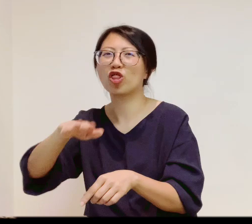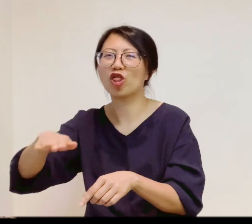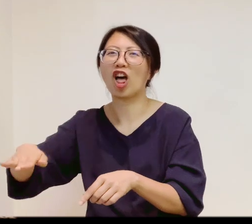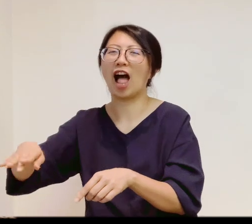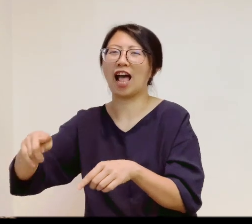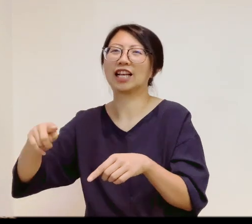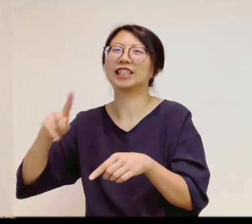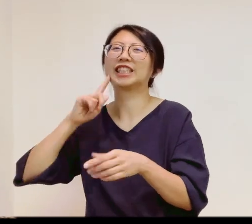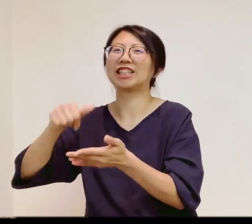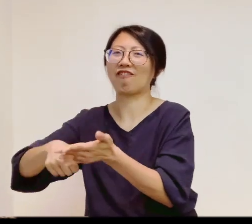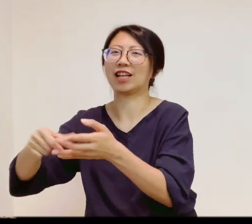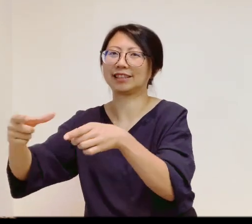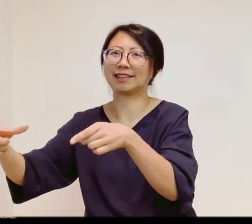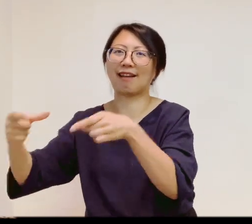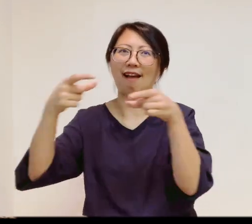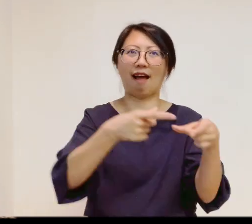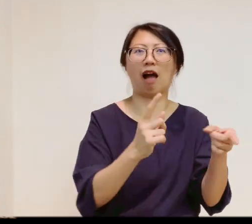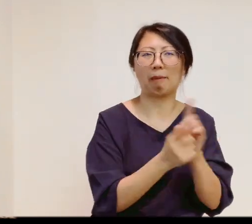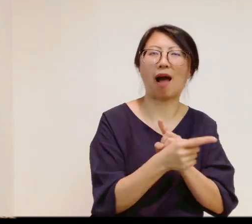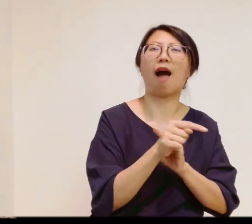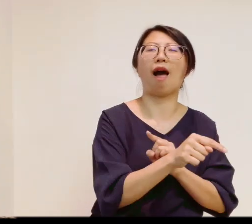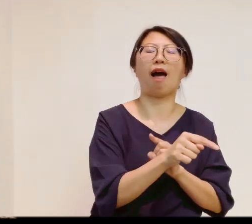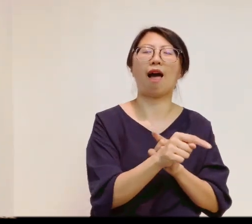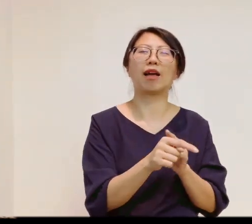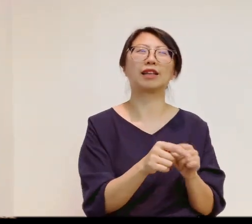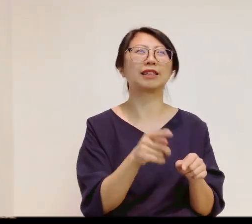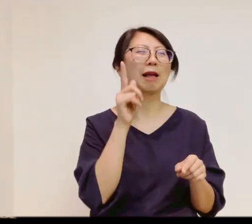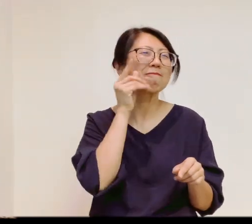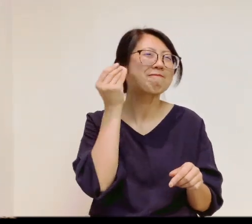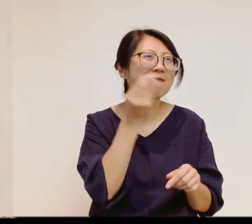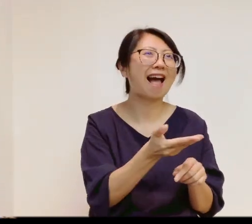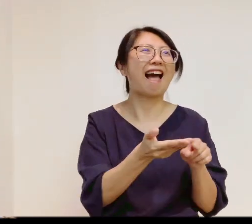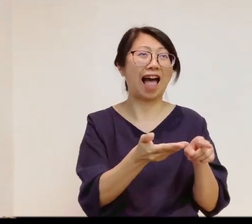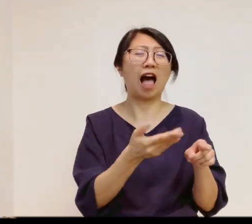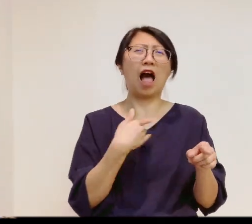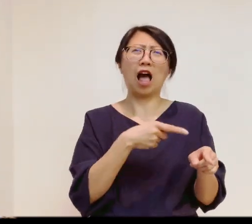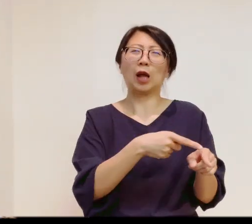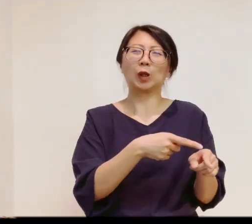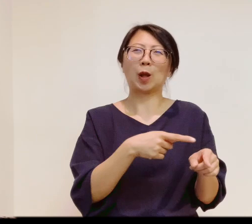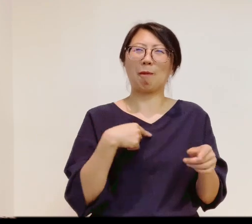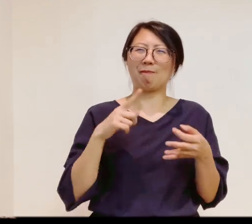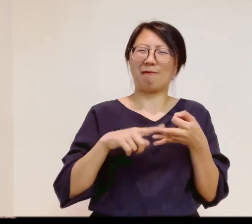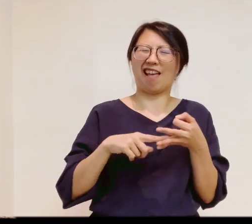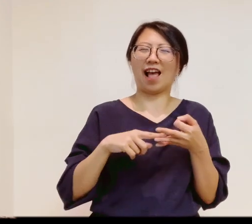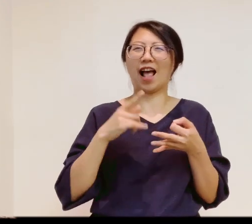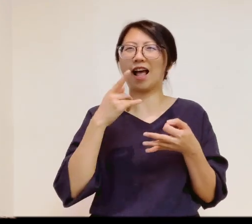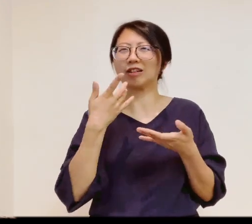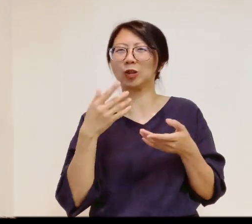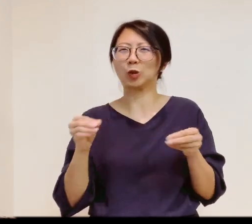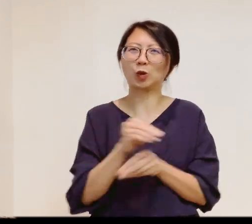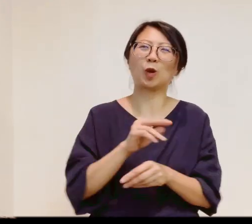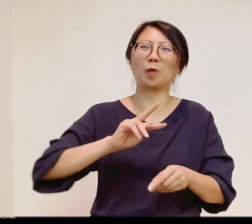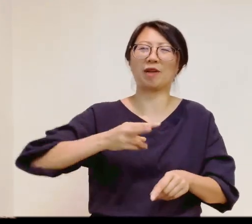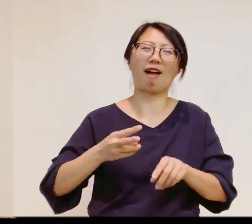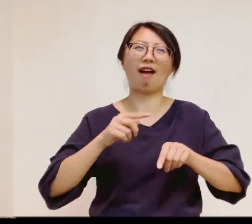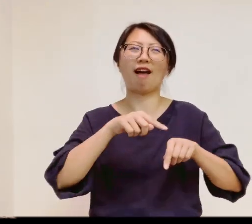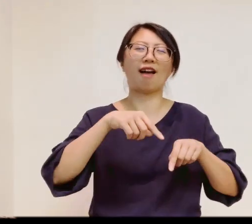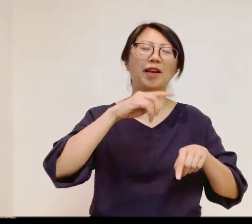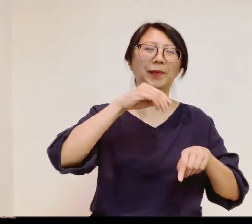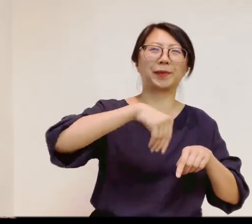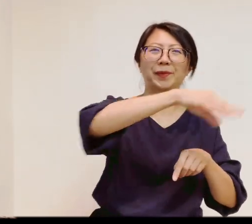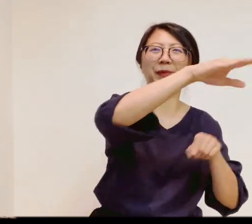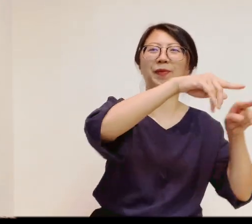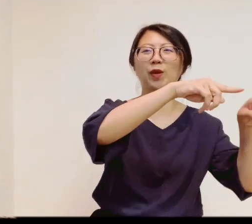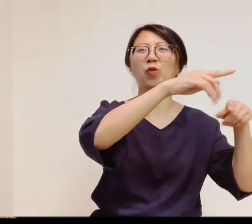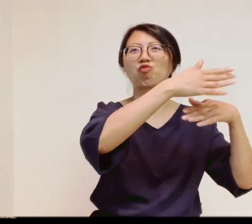新嘅身份。咁啊，等個仔咧可以去到第二個城市嗰度咧，就開始去讀呢啲即係工程嘅學校。咁但係自此